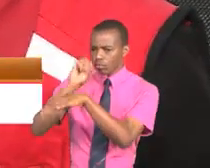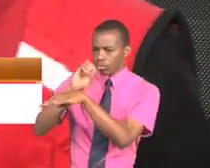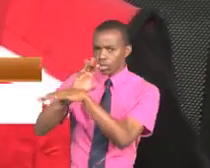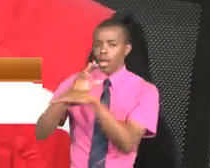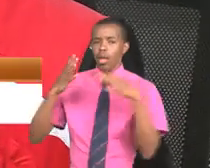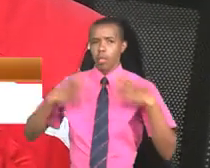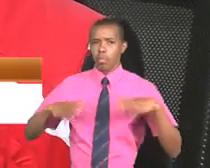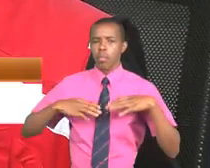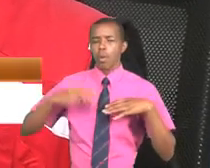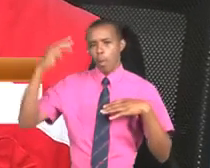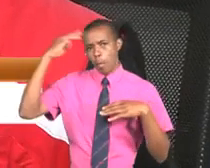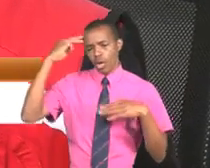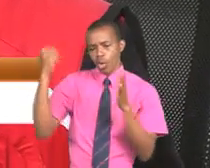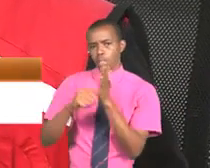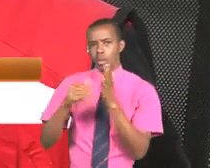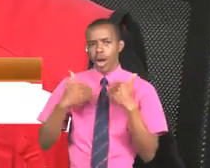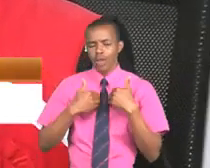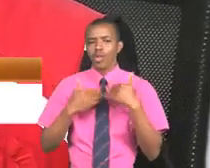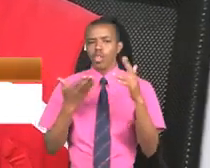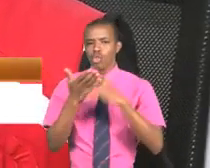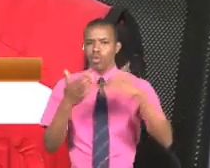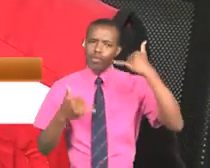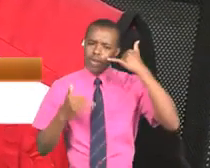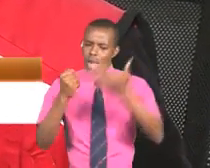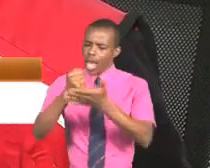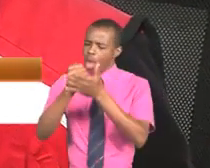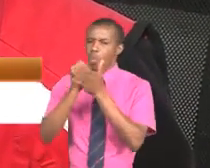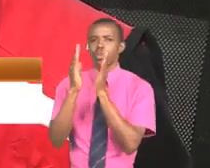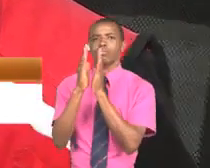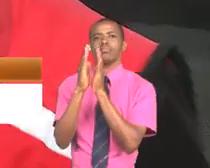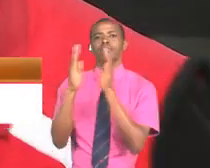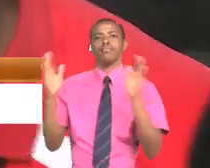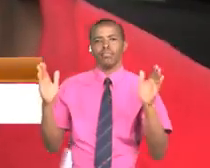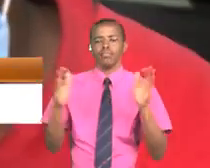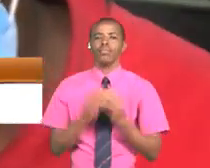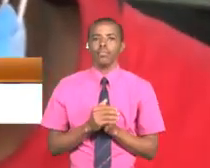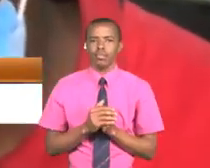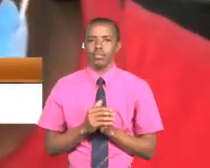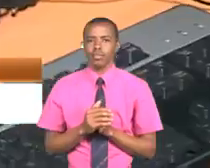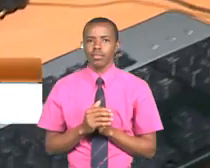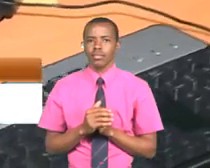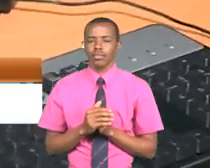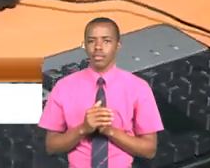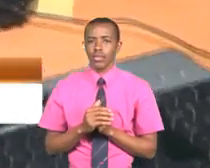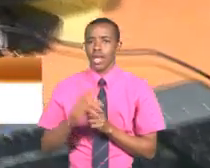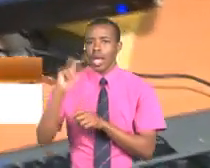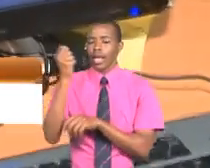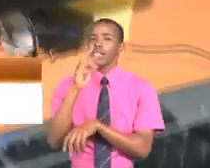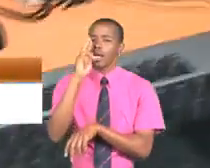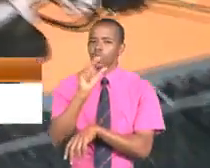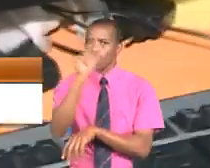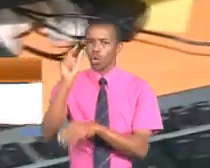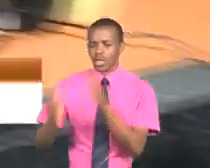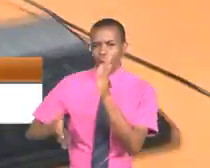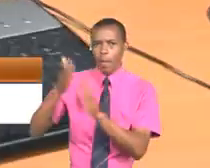watu wanaopitia msongo wa mawazo kwa njia ya simu kumesaidia pakubwa. Depressive feelings. Kenya Red Cross